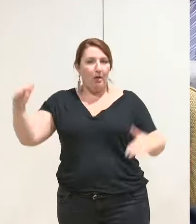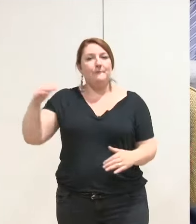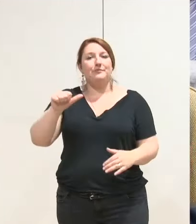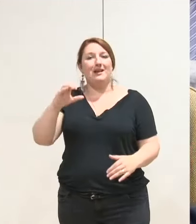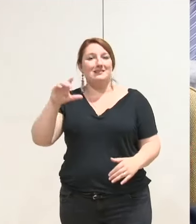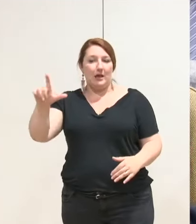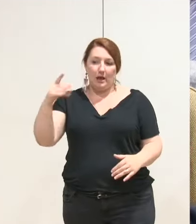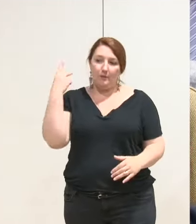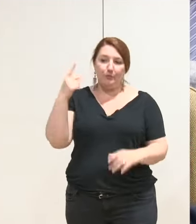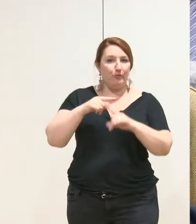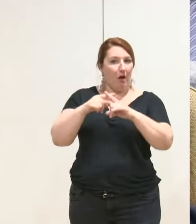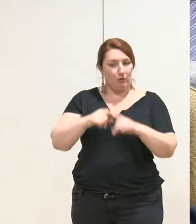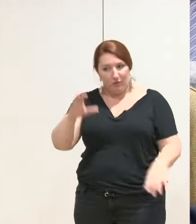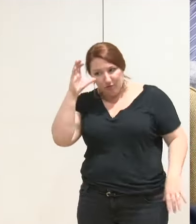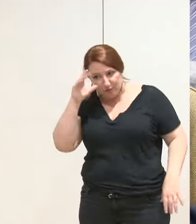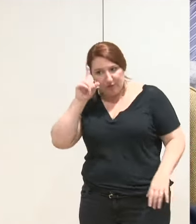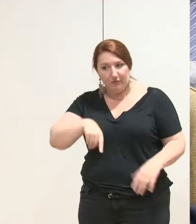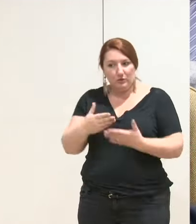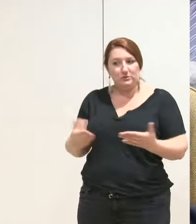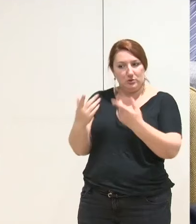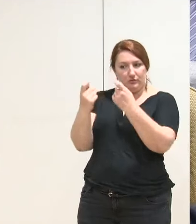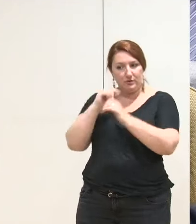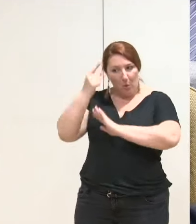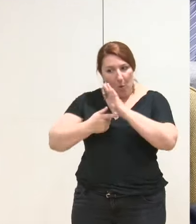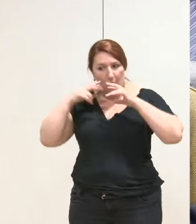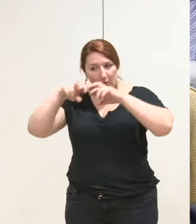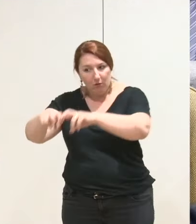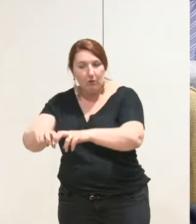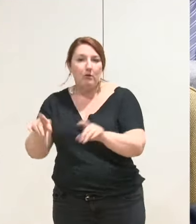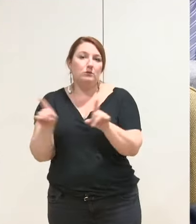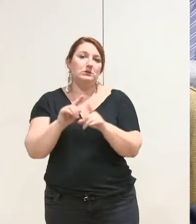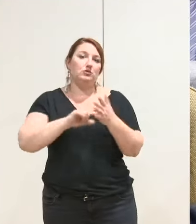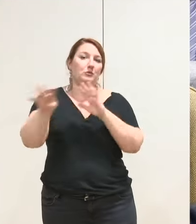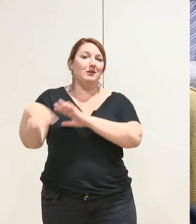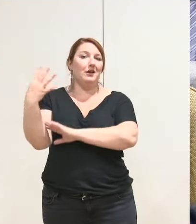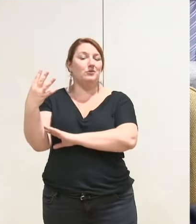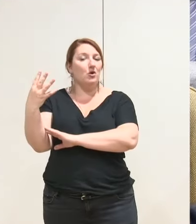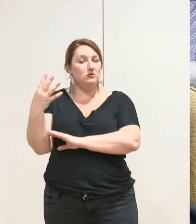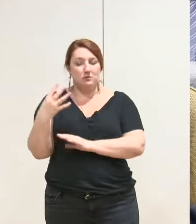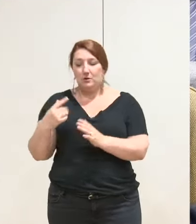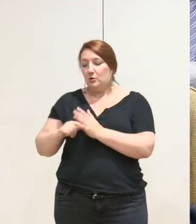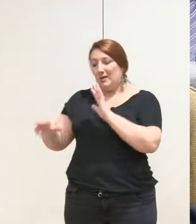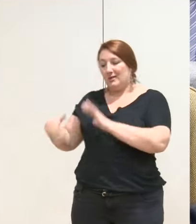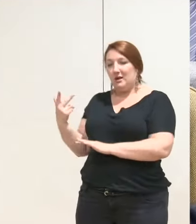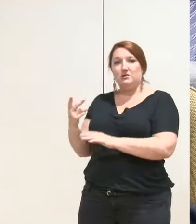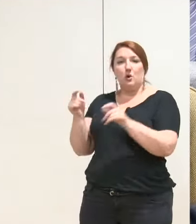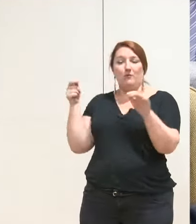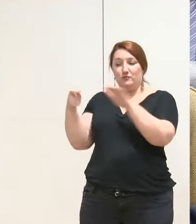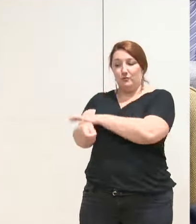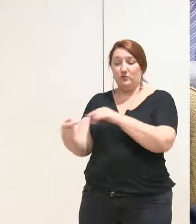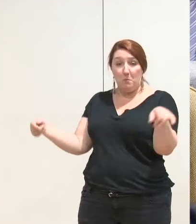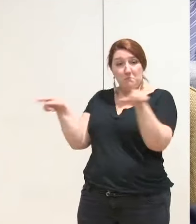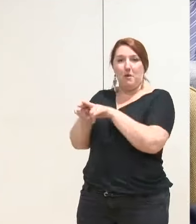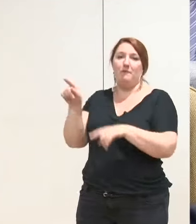reconsidérer la situation financière et de remettre au niveau de 2014 la subvention àoué pour le centre des balades je